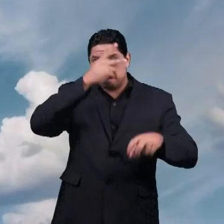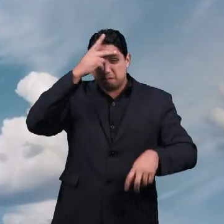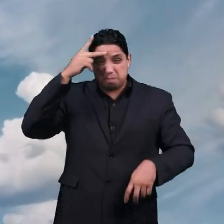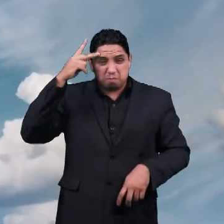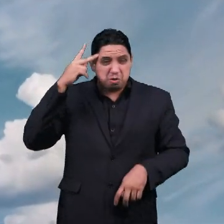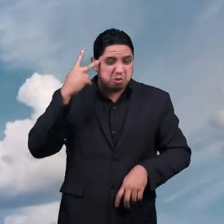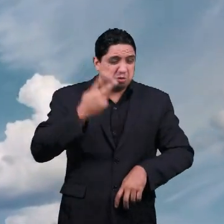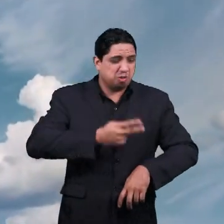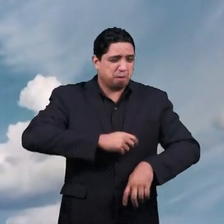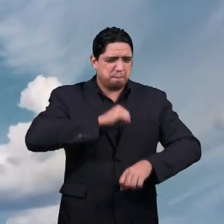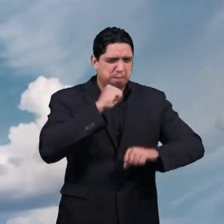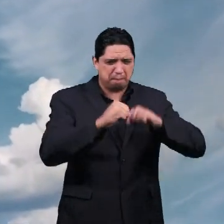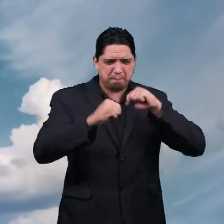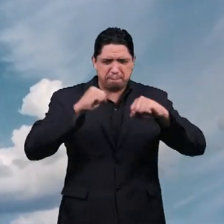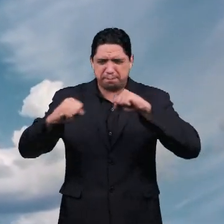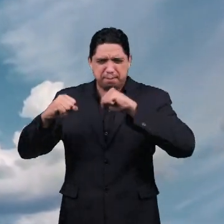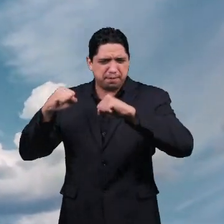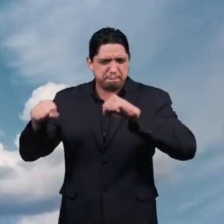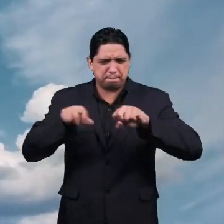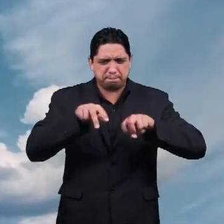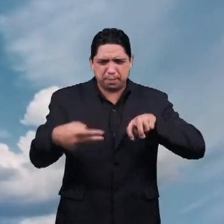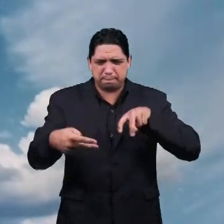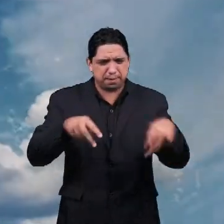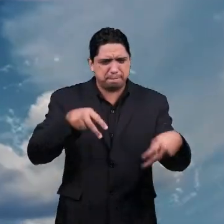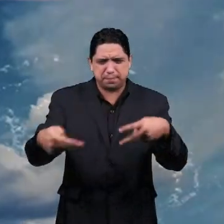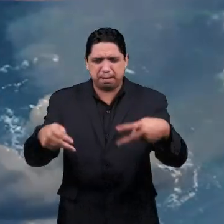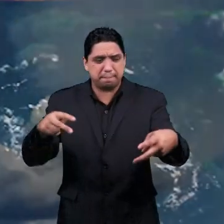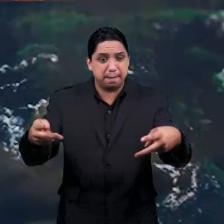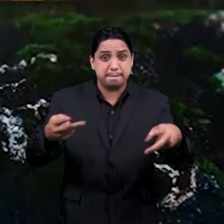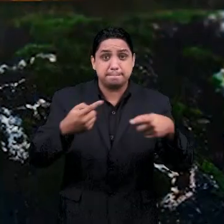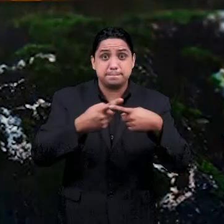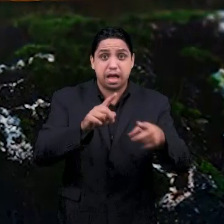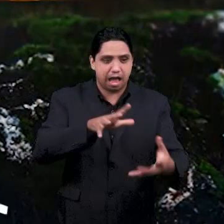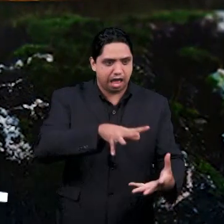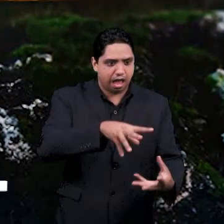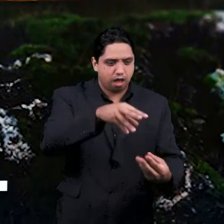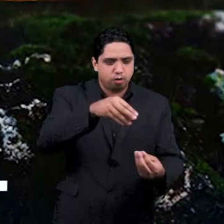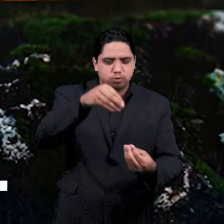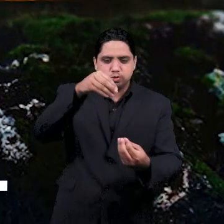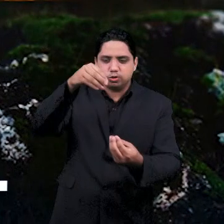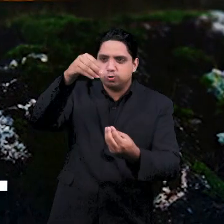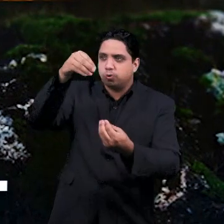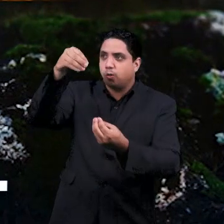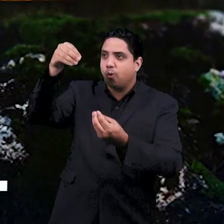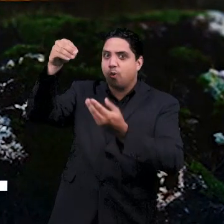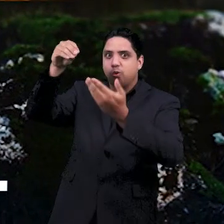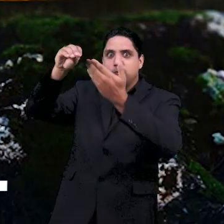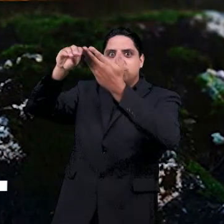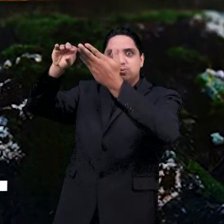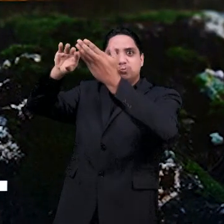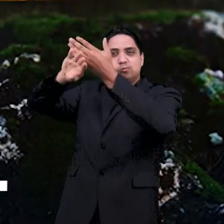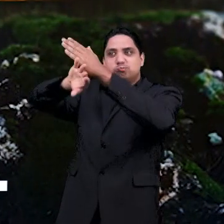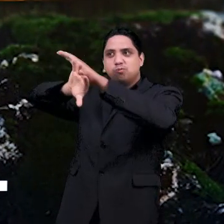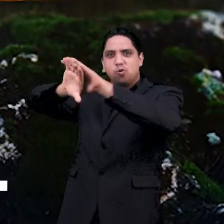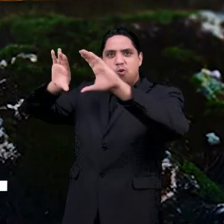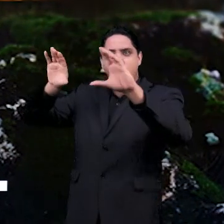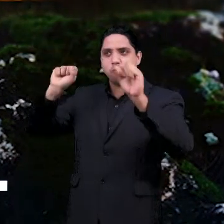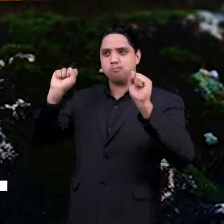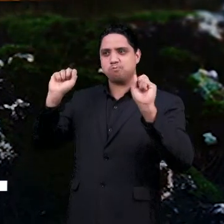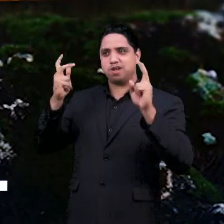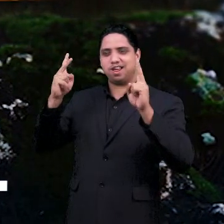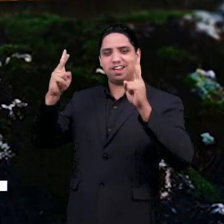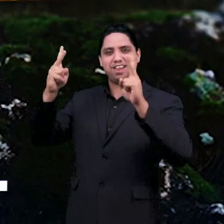сестер. Когда они падали, проливая кровь